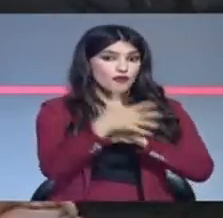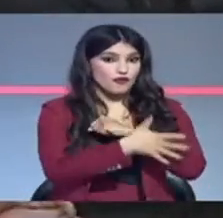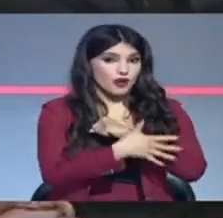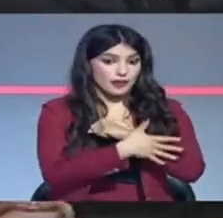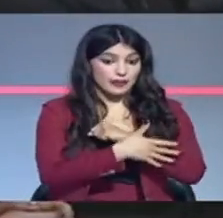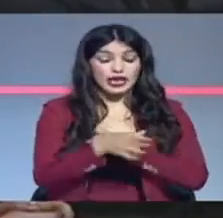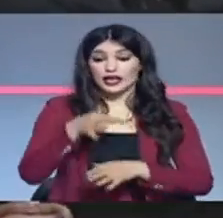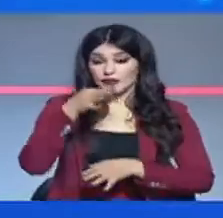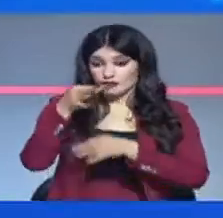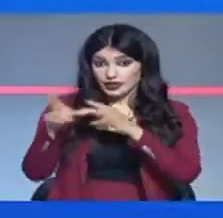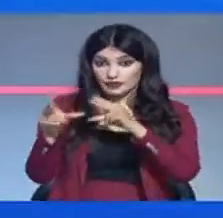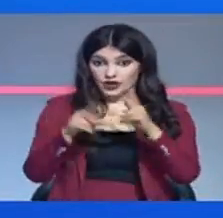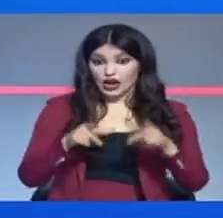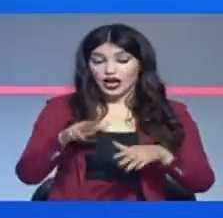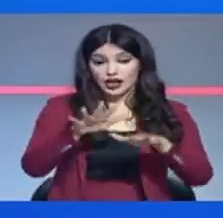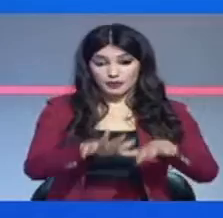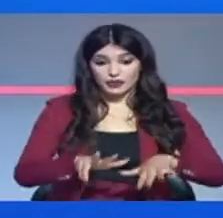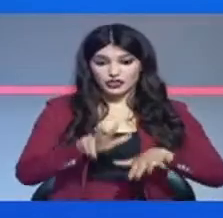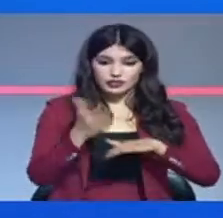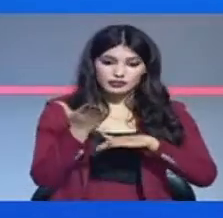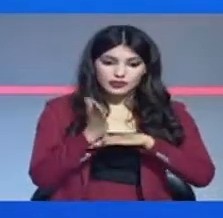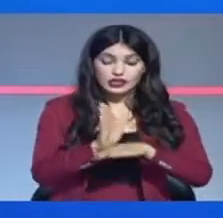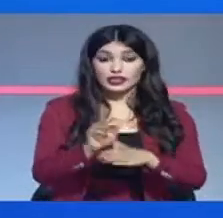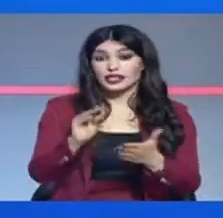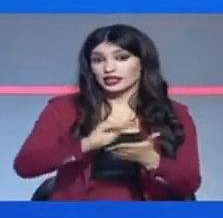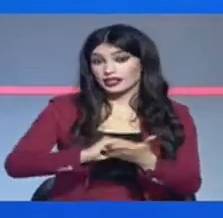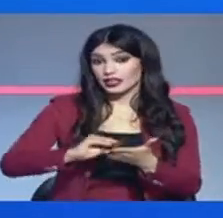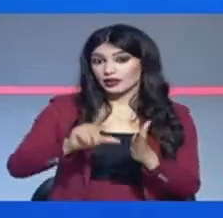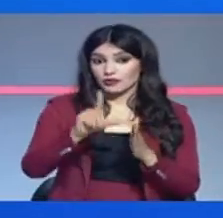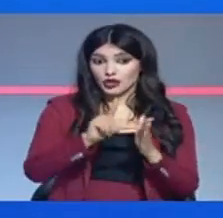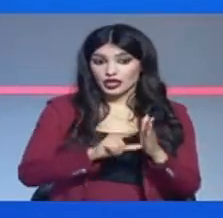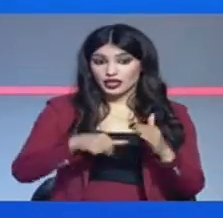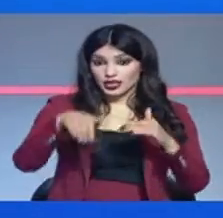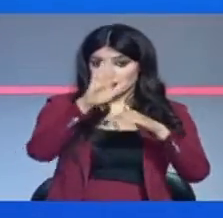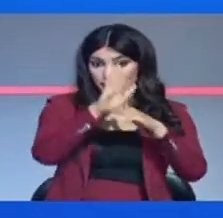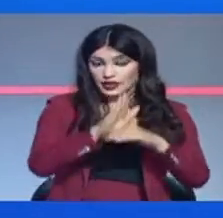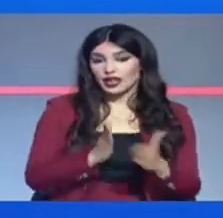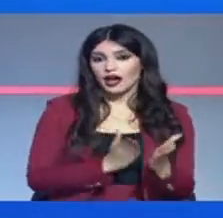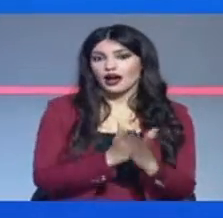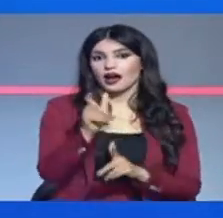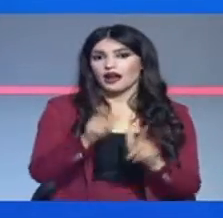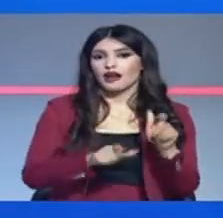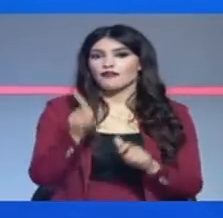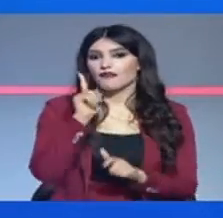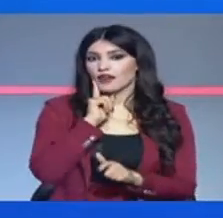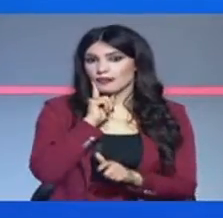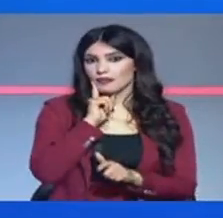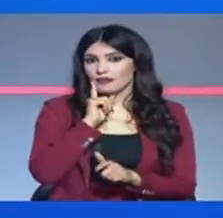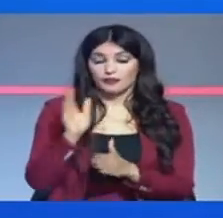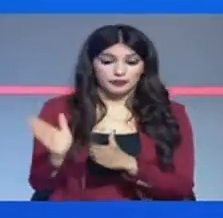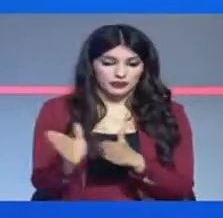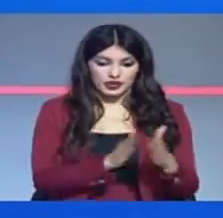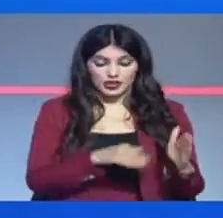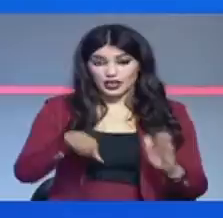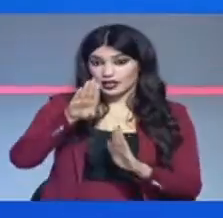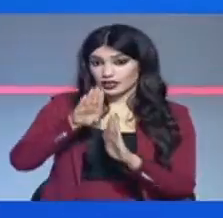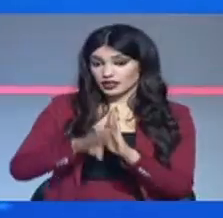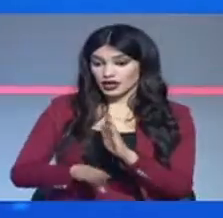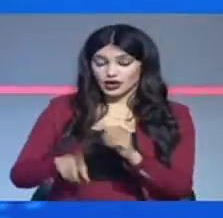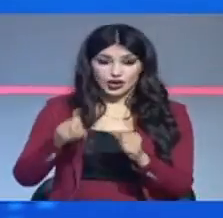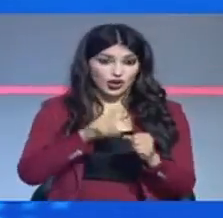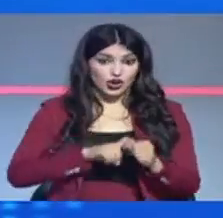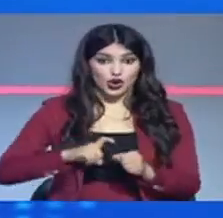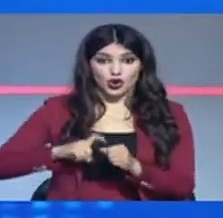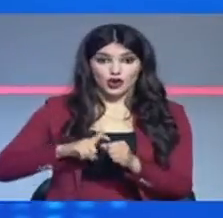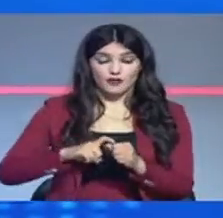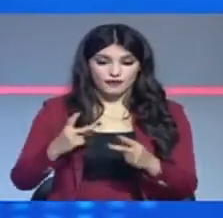يعمل على سن التشريعات التي تضمن حق المراه وكرامتها تراجع ملحوظ لمشاركه النساء في الحياه العامه